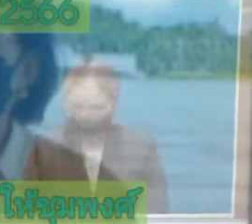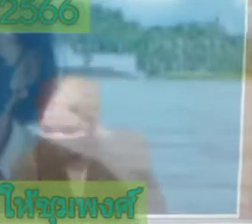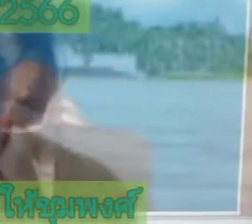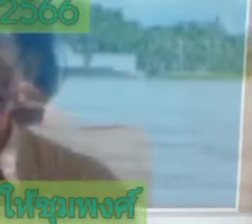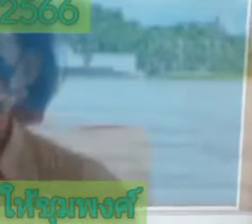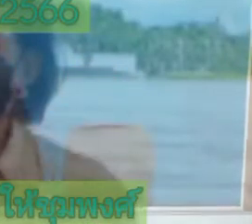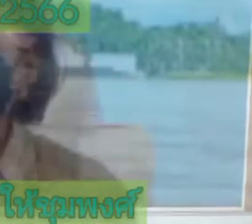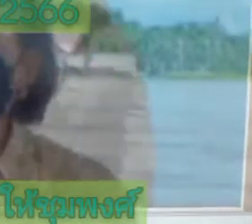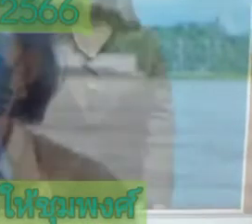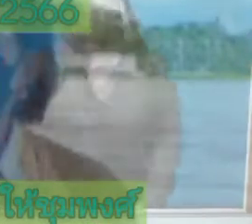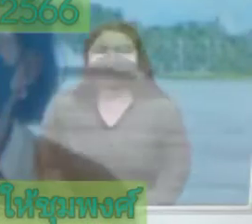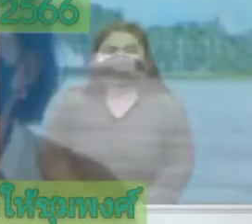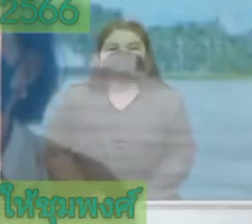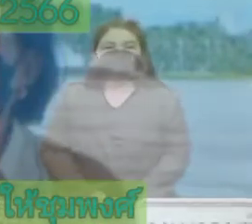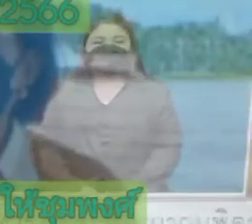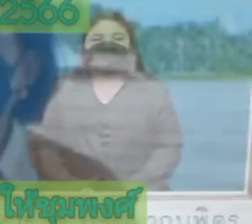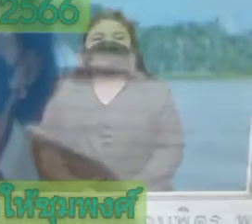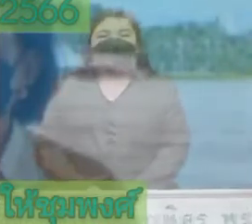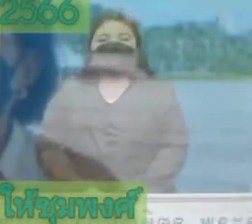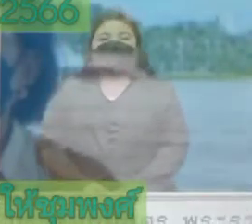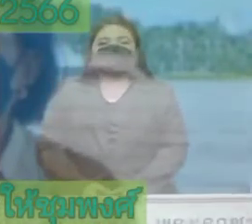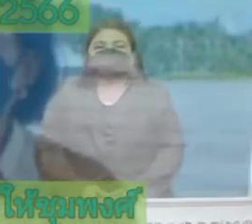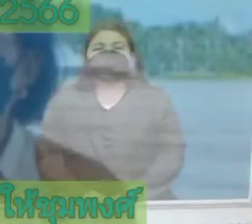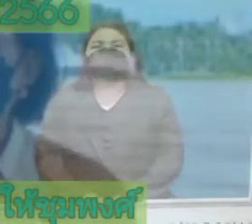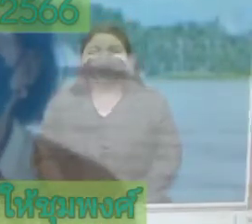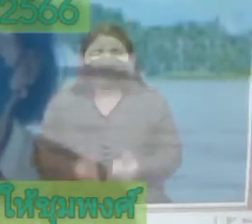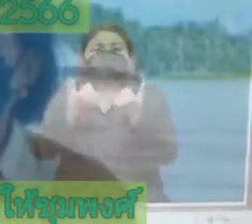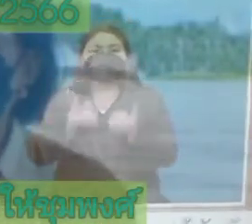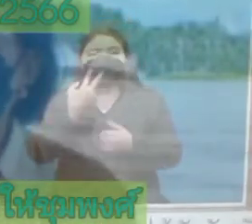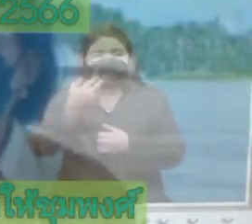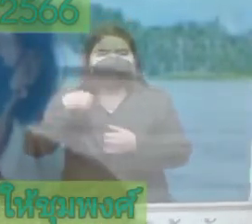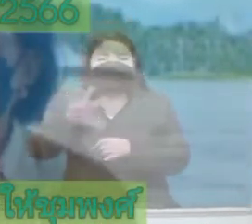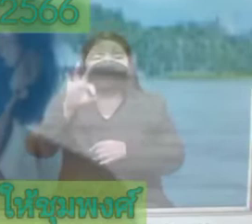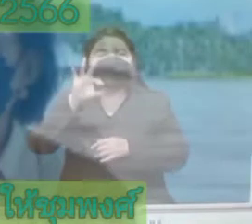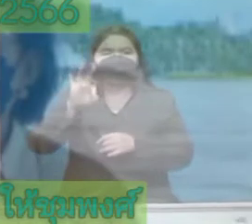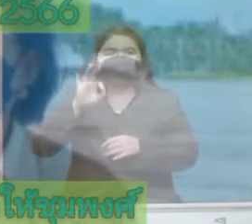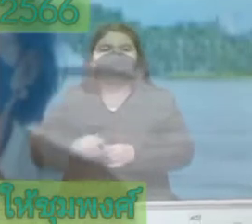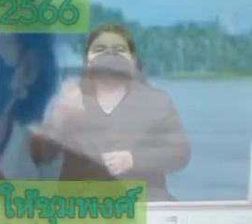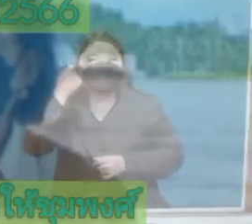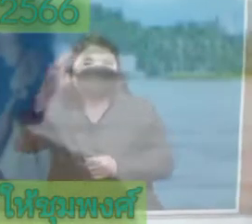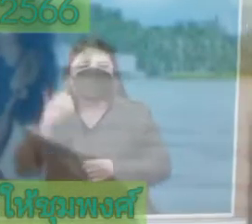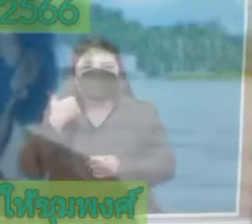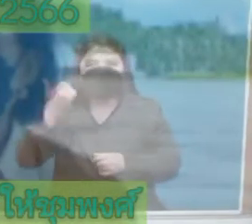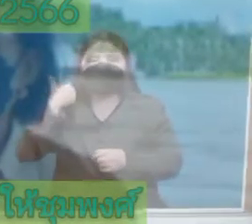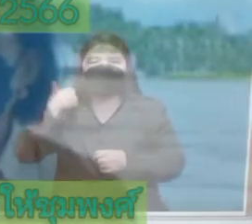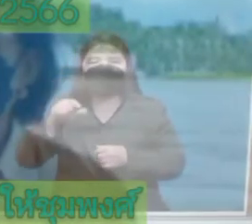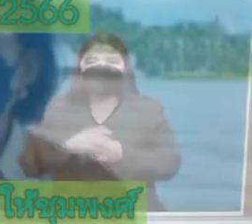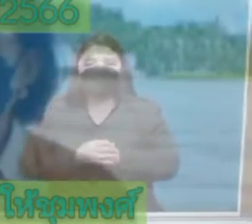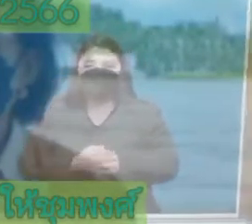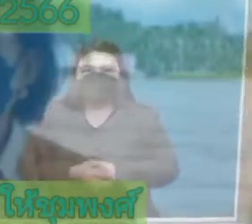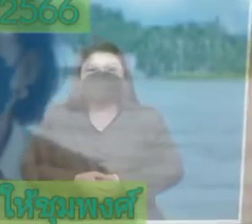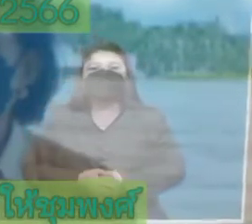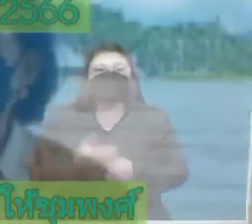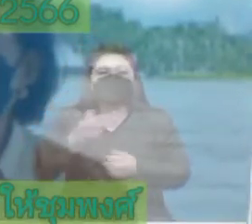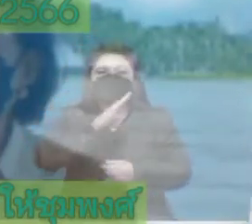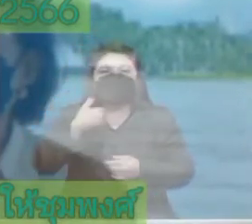เป็นต้องชี้แจงนะครับเป็นประชาชนก็ตามไปหมดอ่ะนะให้เขาเลือกให้เขาเข้าใจนะครับว่าเขาจะมีส่วนร่วมกับรัฐบาลได้อย่างไรเวลาท่าน